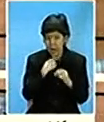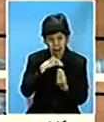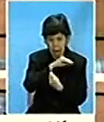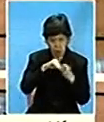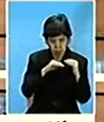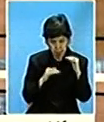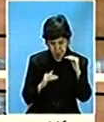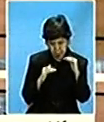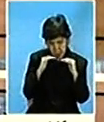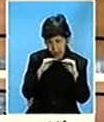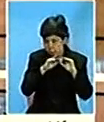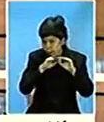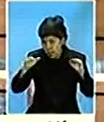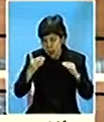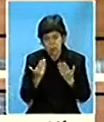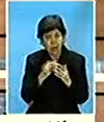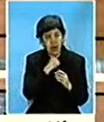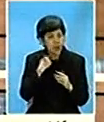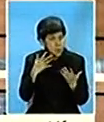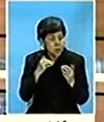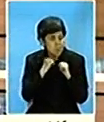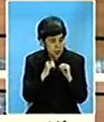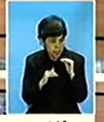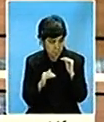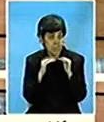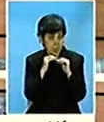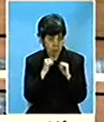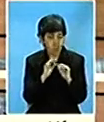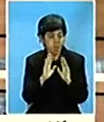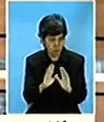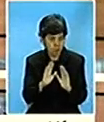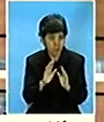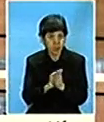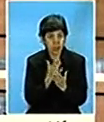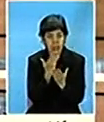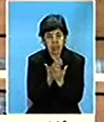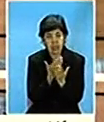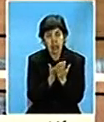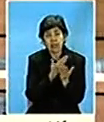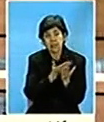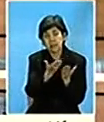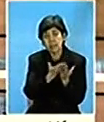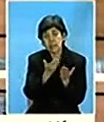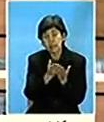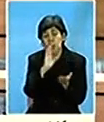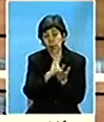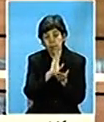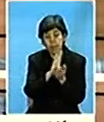างหน้านี้ก็หวังว่าคงอยู่สู่จุดนั้นให้ได้ครับสำหรับงบประมาณรายจ่ายของรัฐบาล